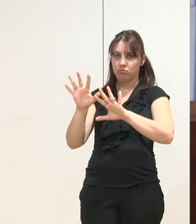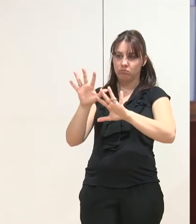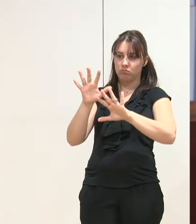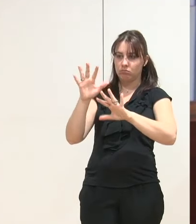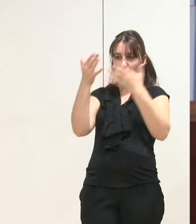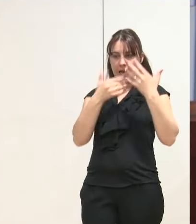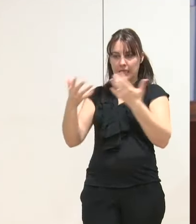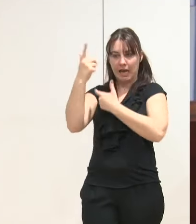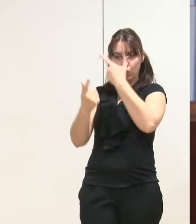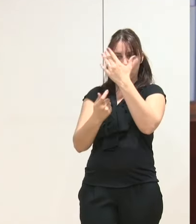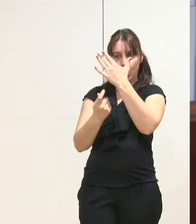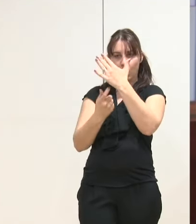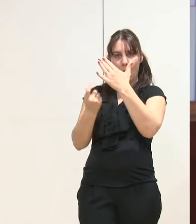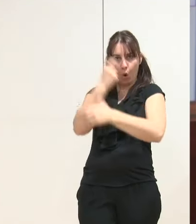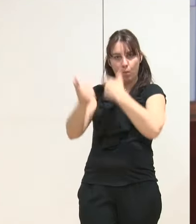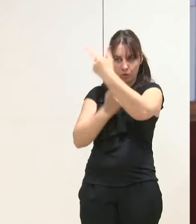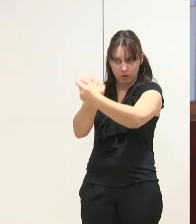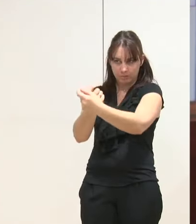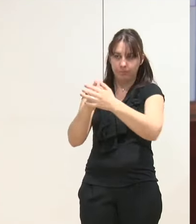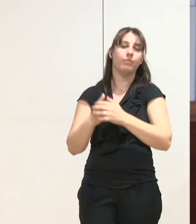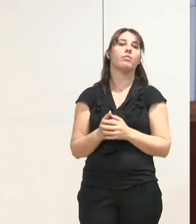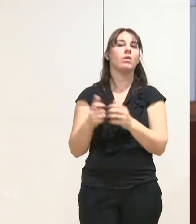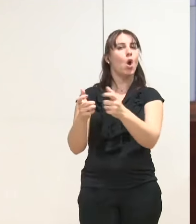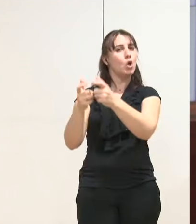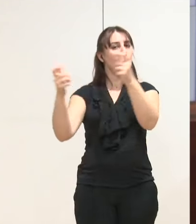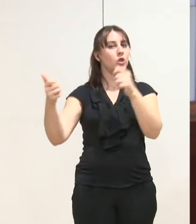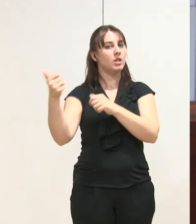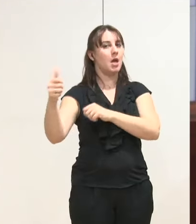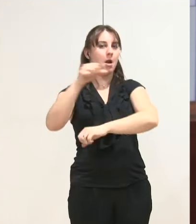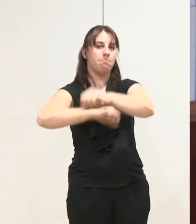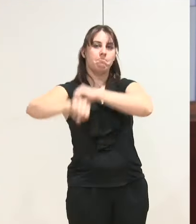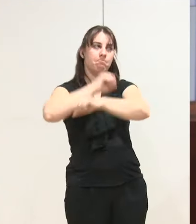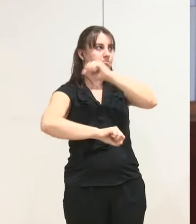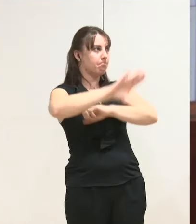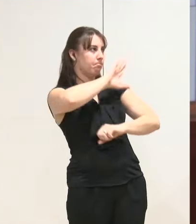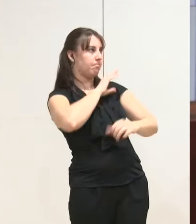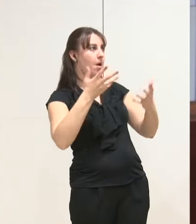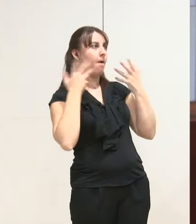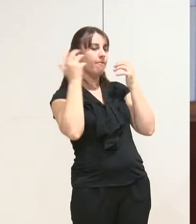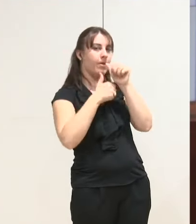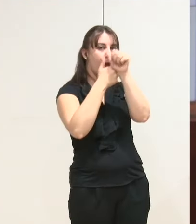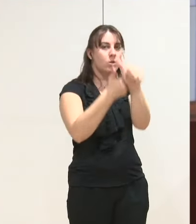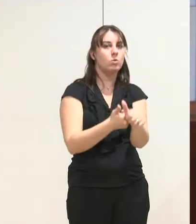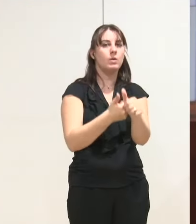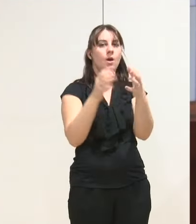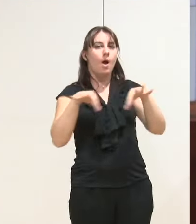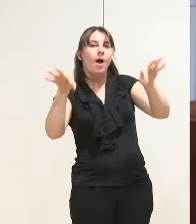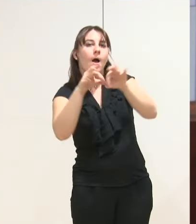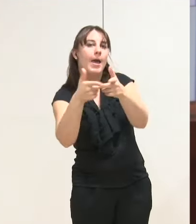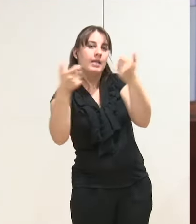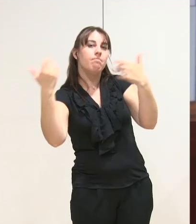réajustée la société prend prend en charge l'intégralité des frais liés aux équipements